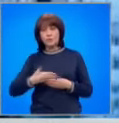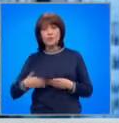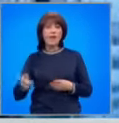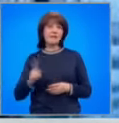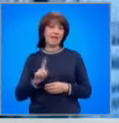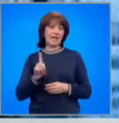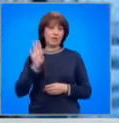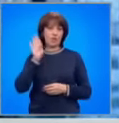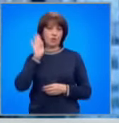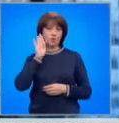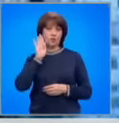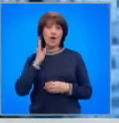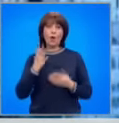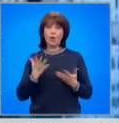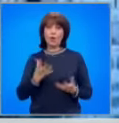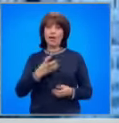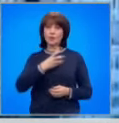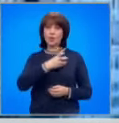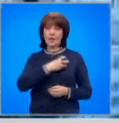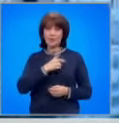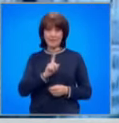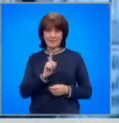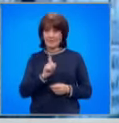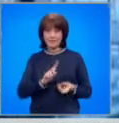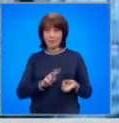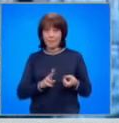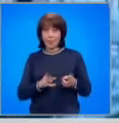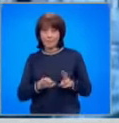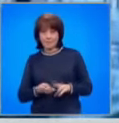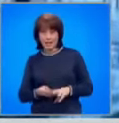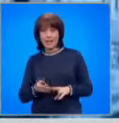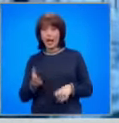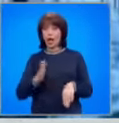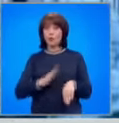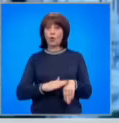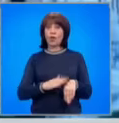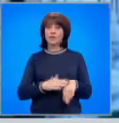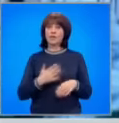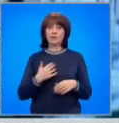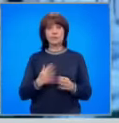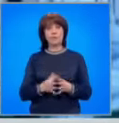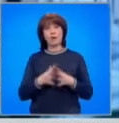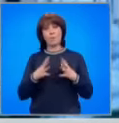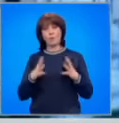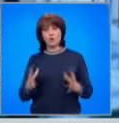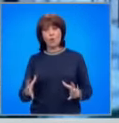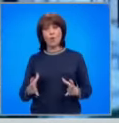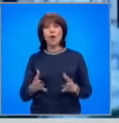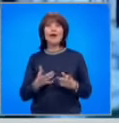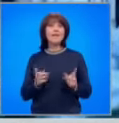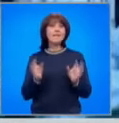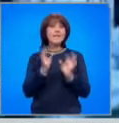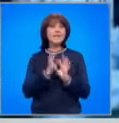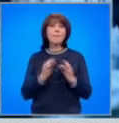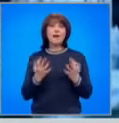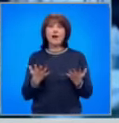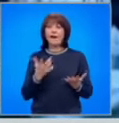не става. Когато ГЕРБ не се променя, а доказателство за това има много, няма как да става дума